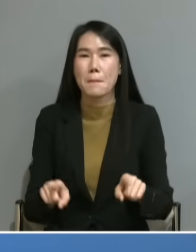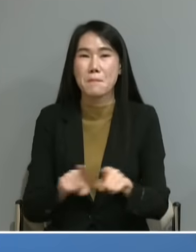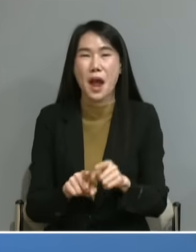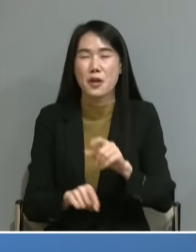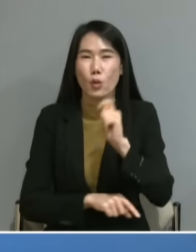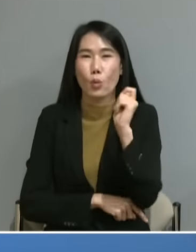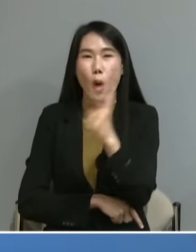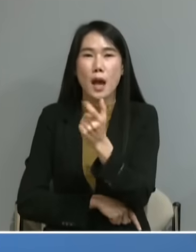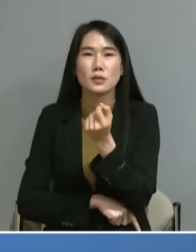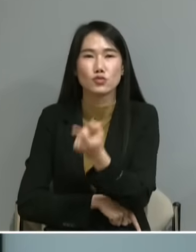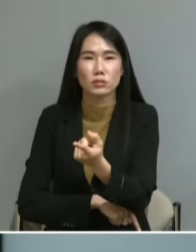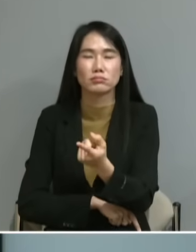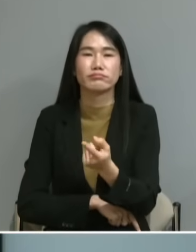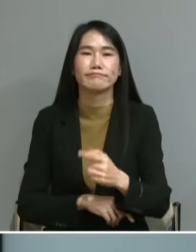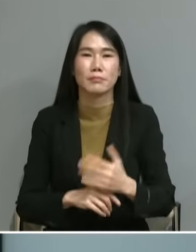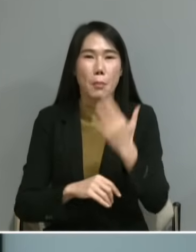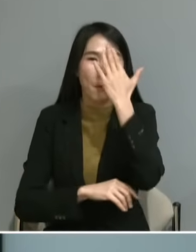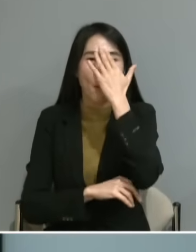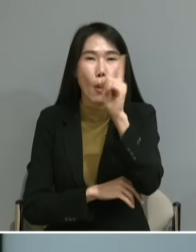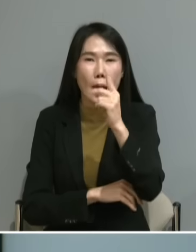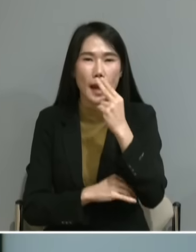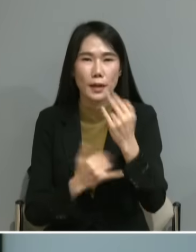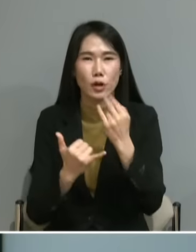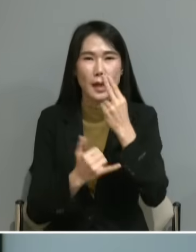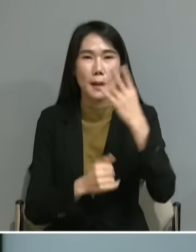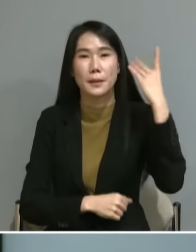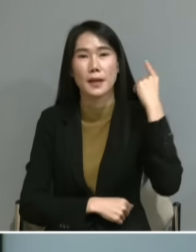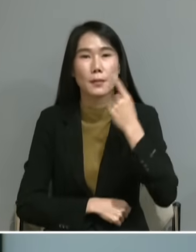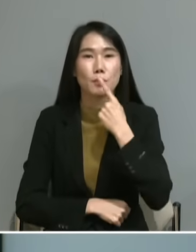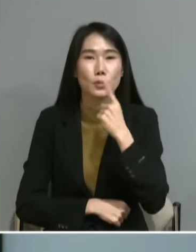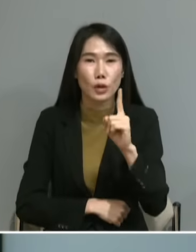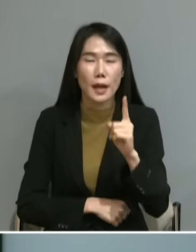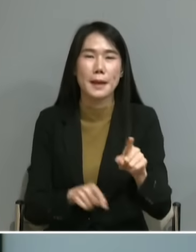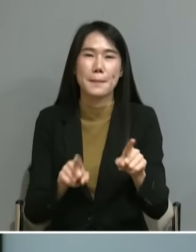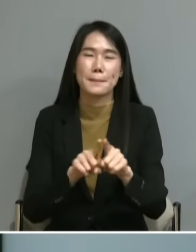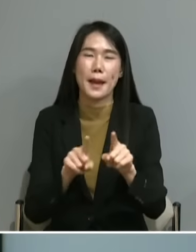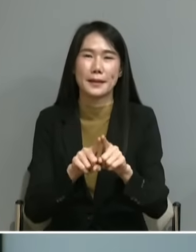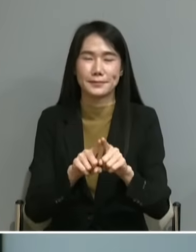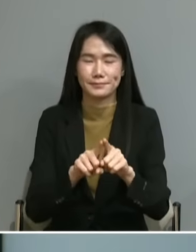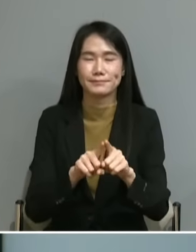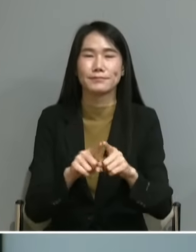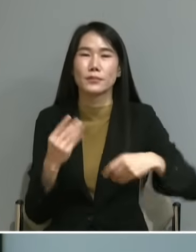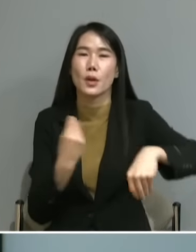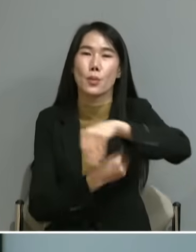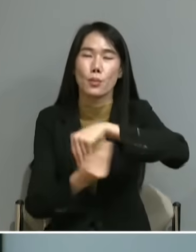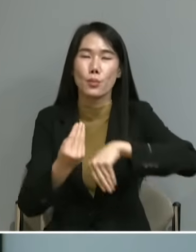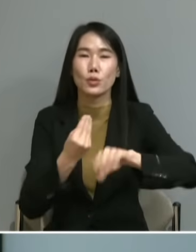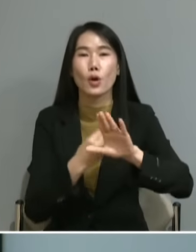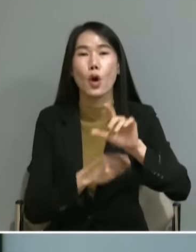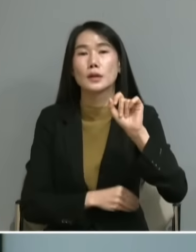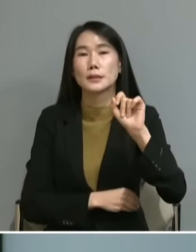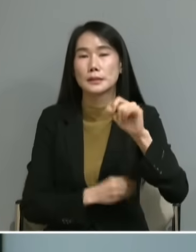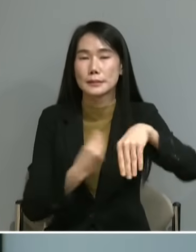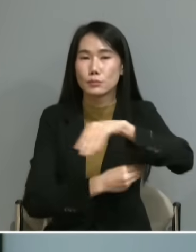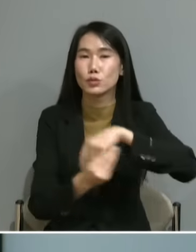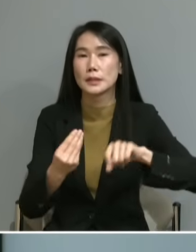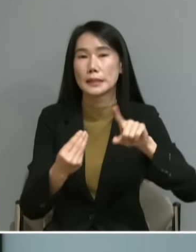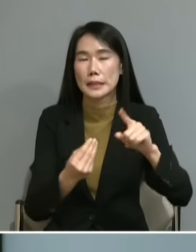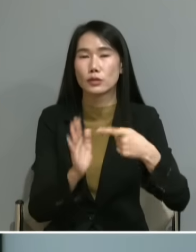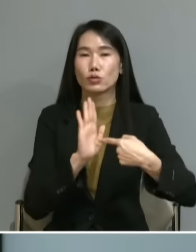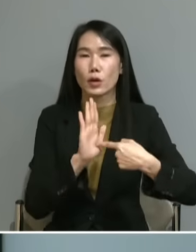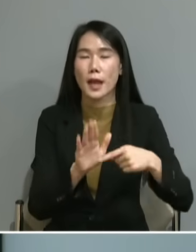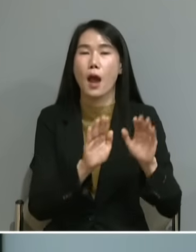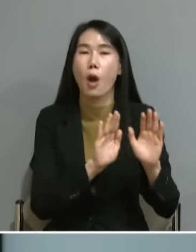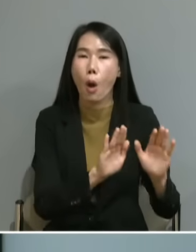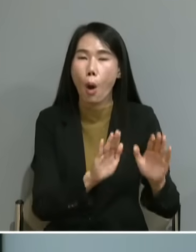ไปนะครับเพราะตัวที่ได้เรียนเมื่อสักครู่นี่คือตัวการหยุดการหมุนทางเศรษฐกิจทั้งสิ้นเช่นการออมเช่น